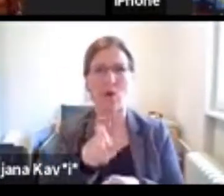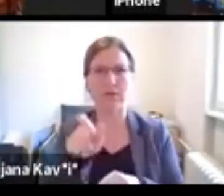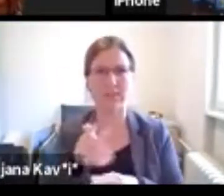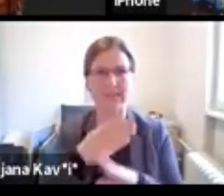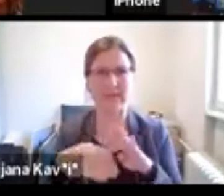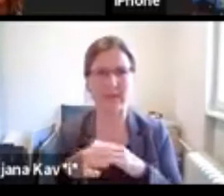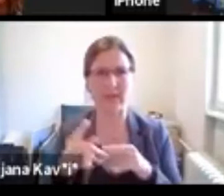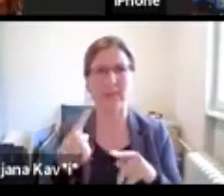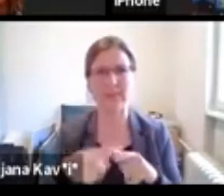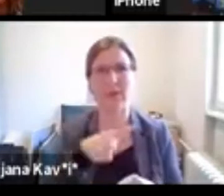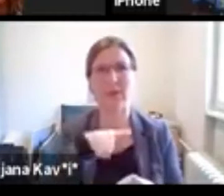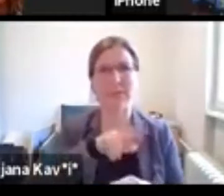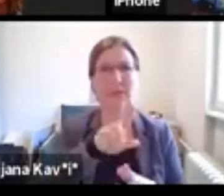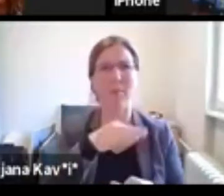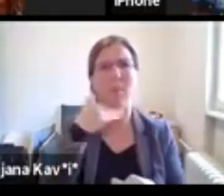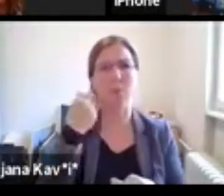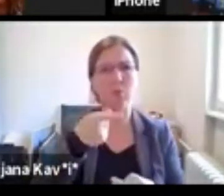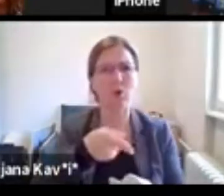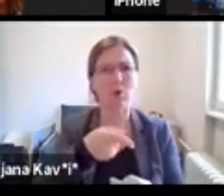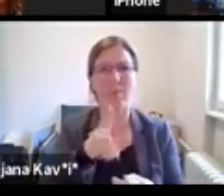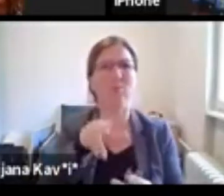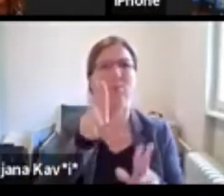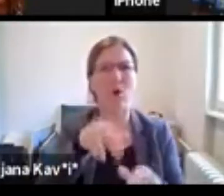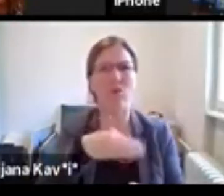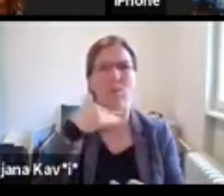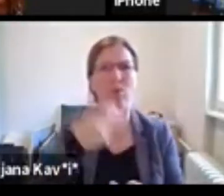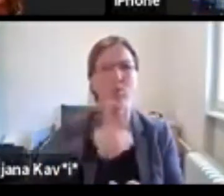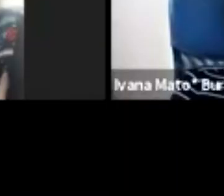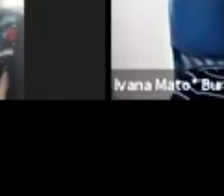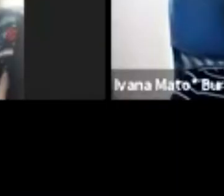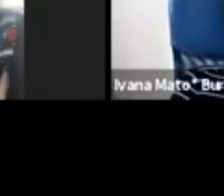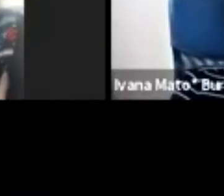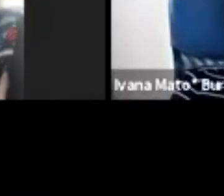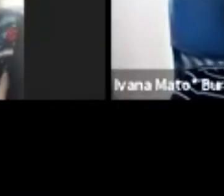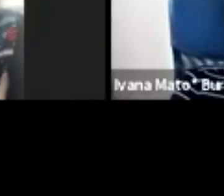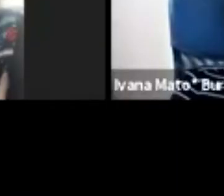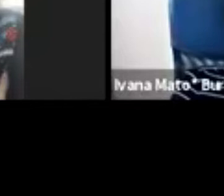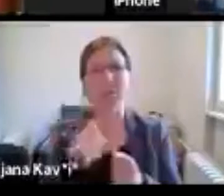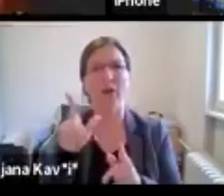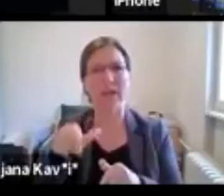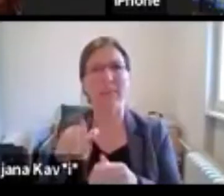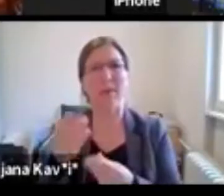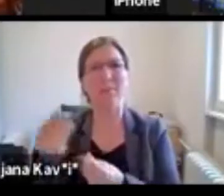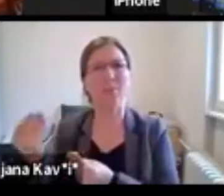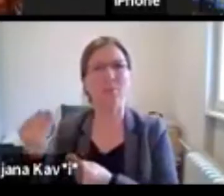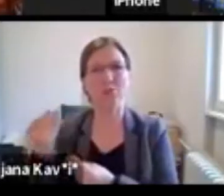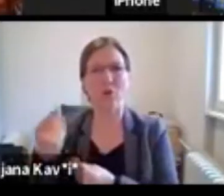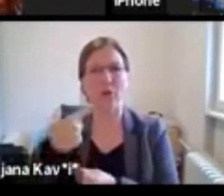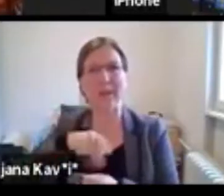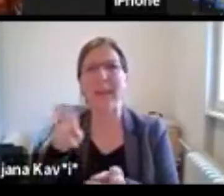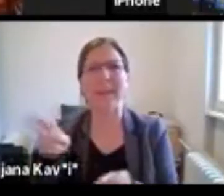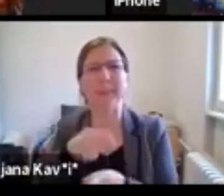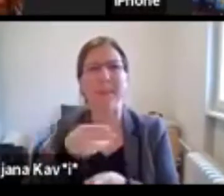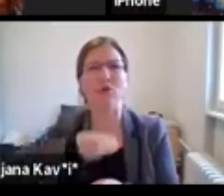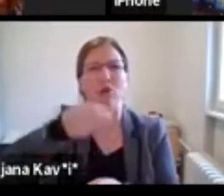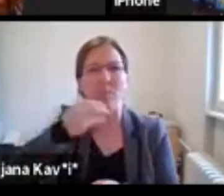toga jedni drugima za reći, ali još više puno toga što ne možemo jedni drugima reći jer ne znamo, jer ima još